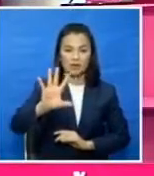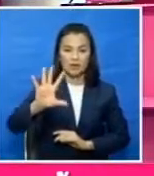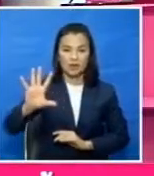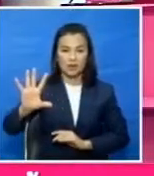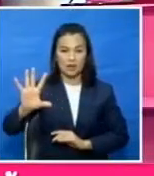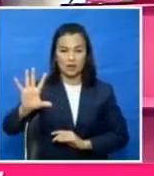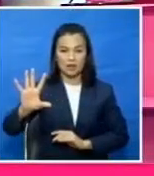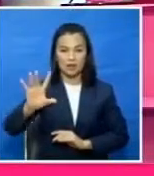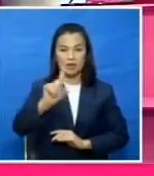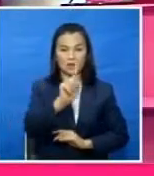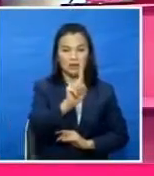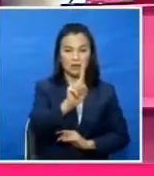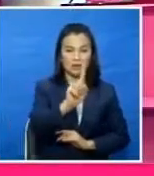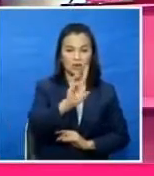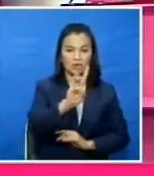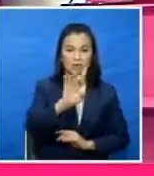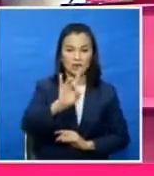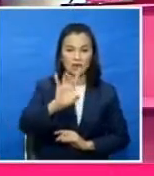1689455